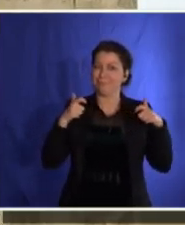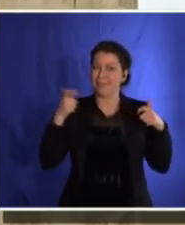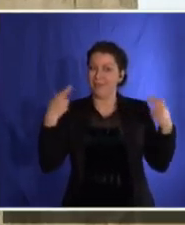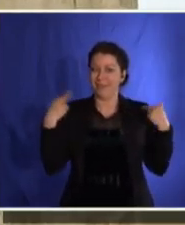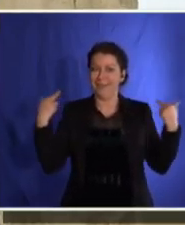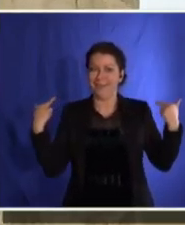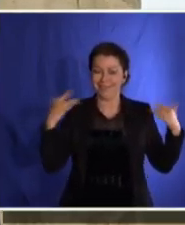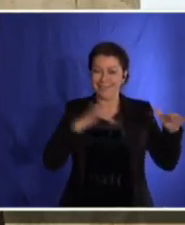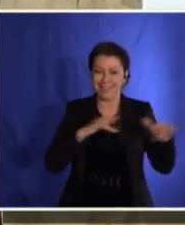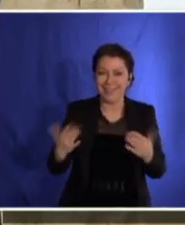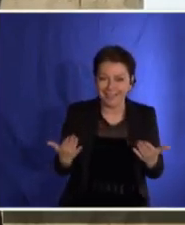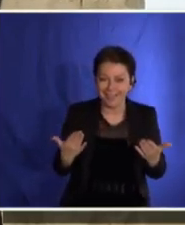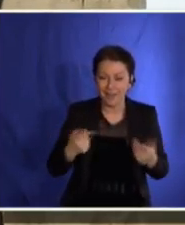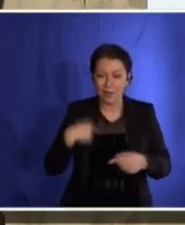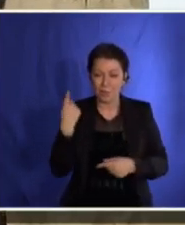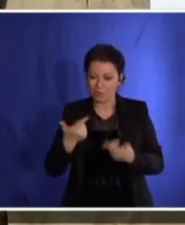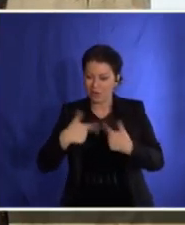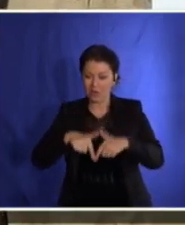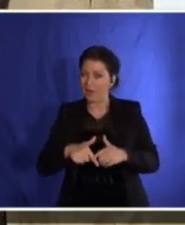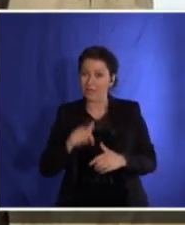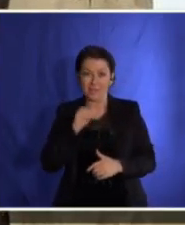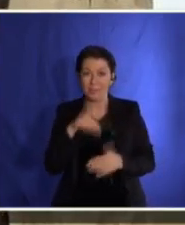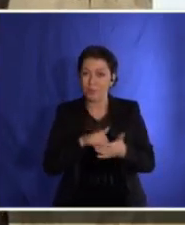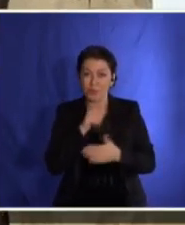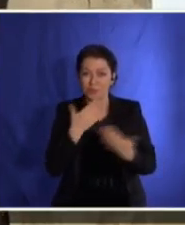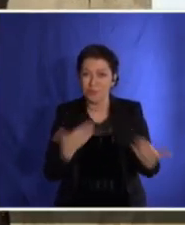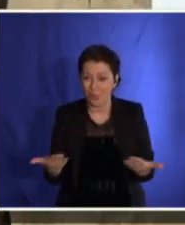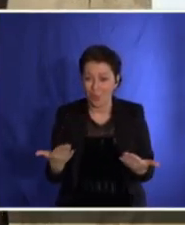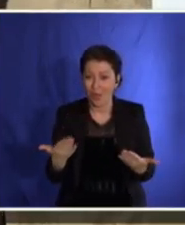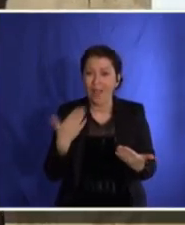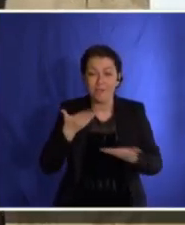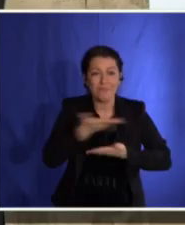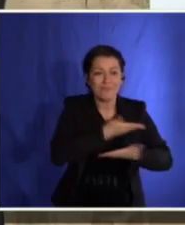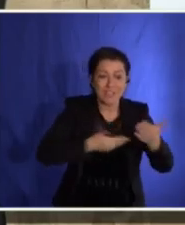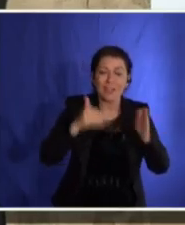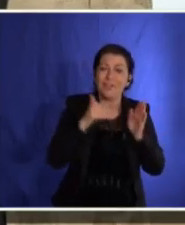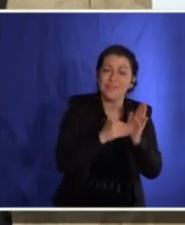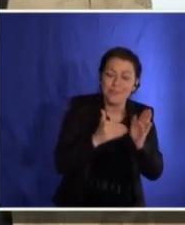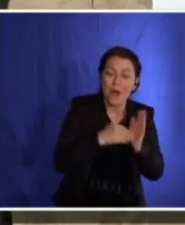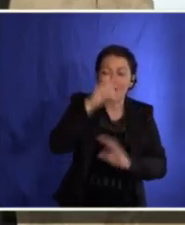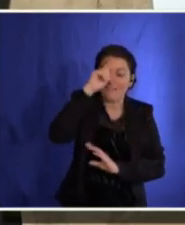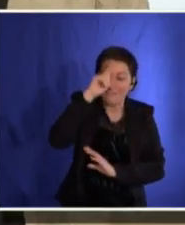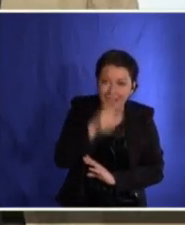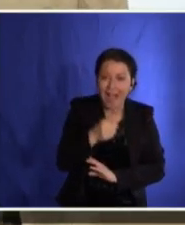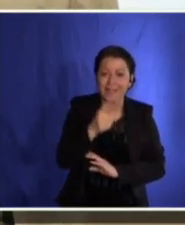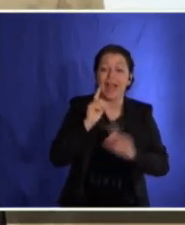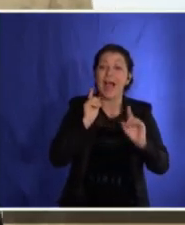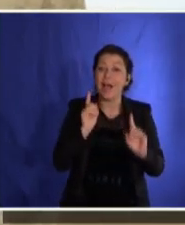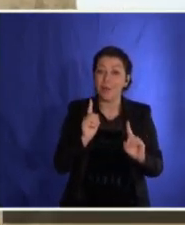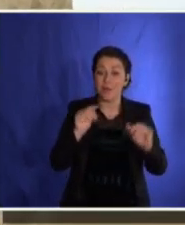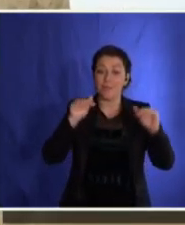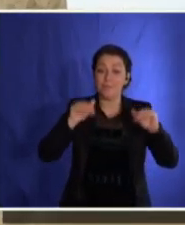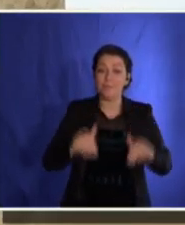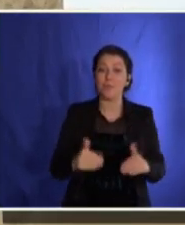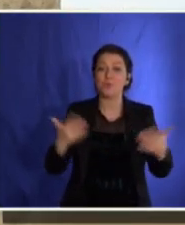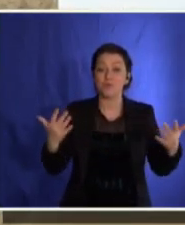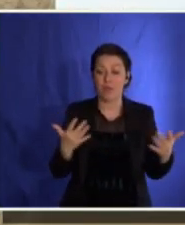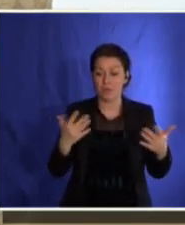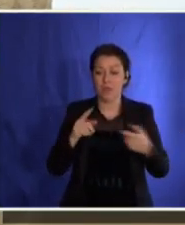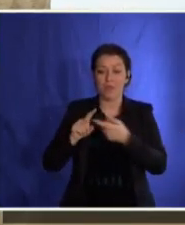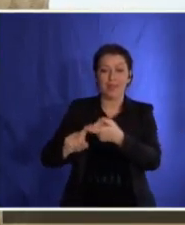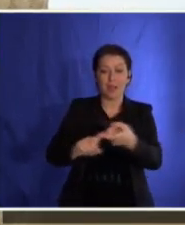nicht so. Wir brauchen sie in der Wirtschaft, wir wissen es, aber wir sollen ihnen auch und müssen ihnen auch in der Gesellschaft